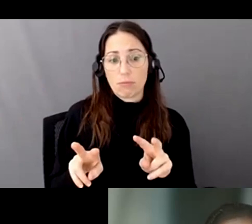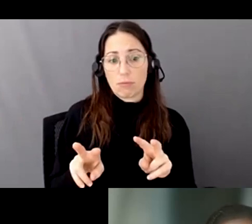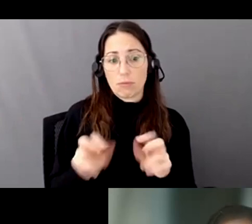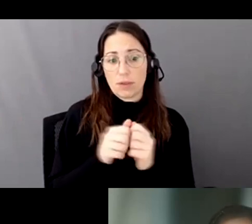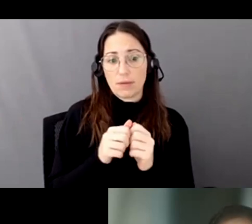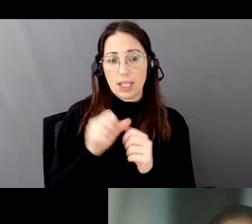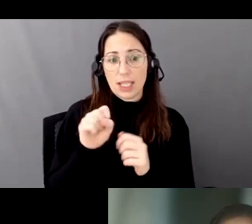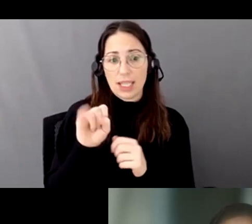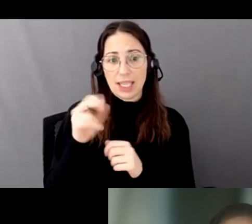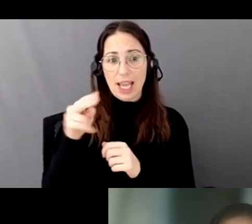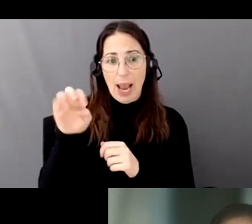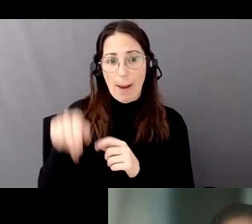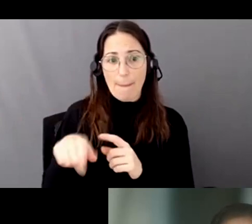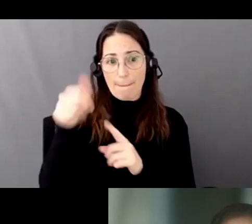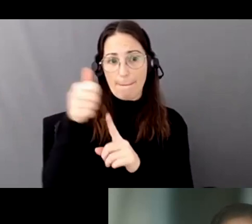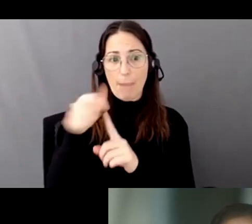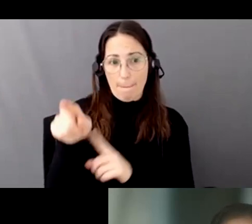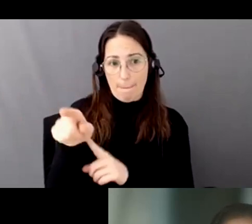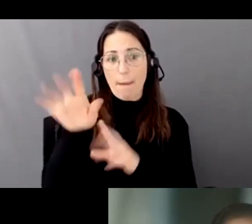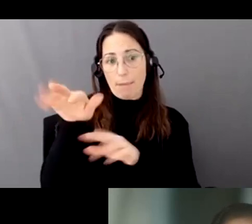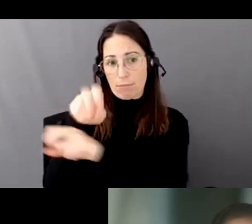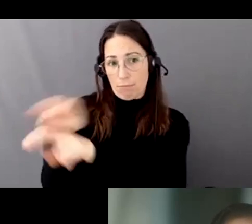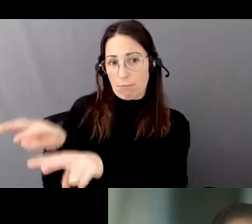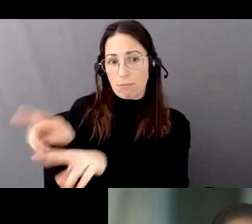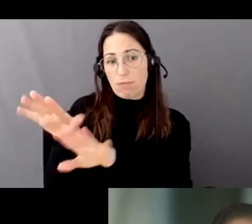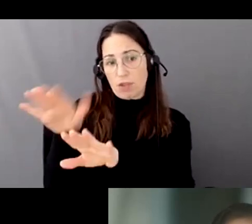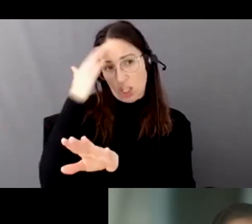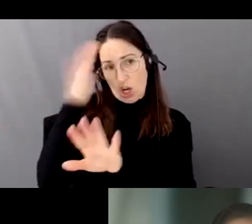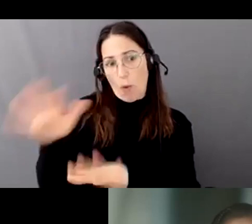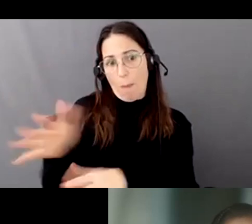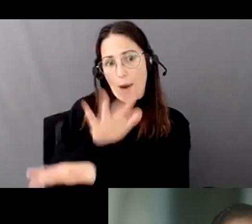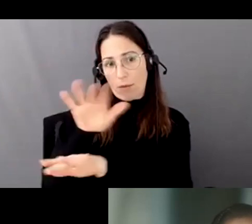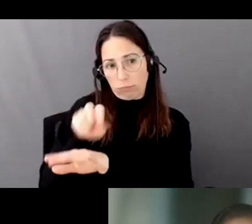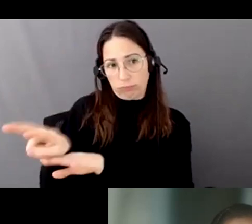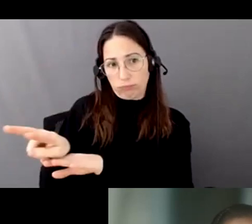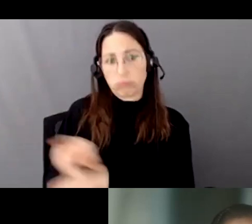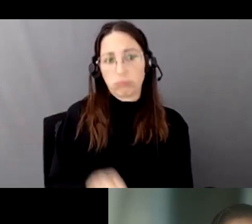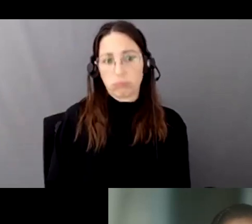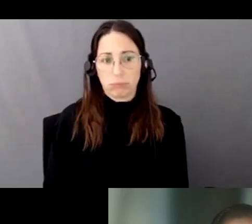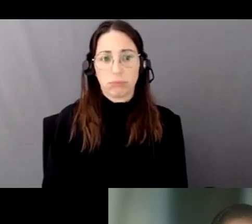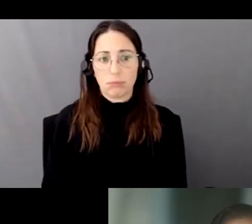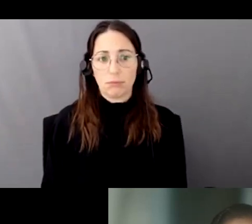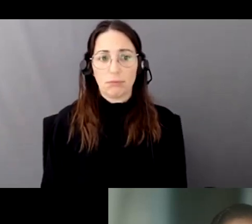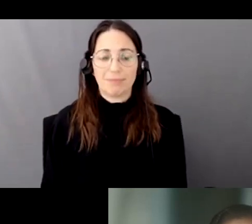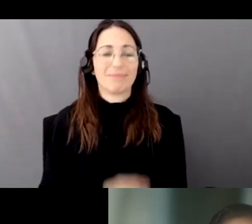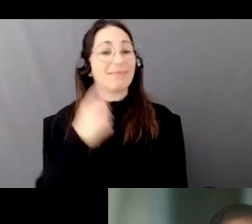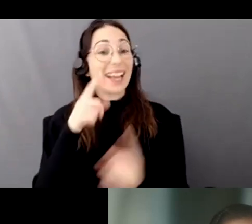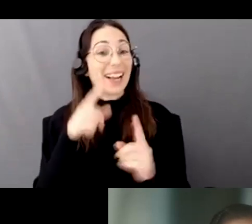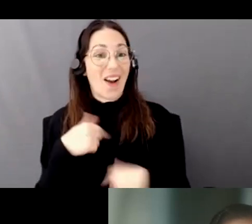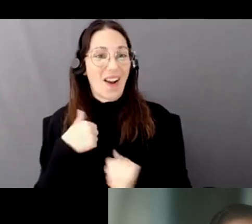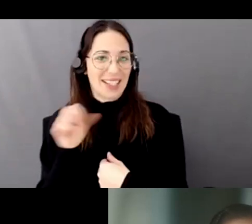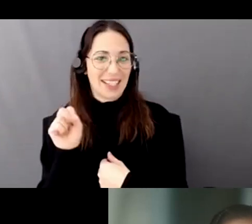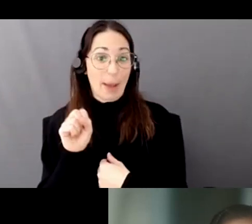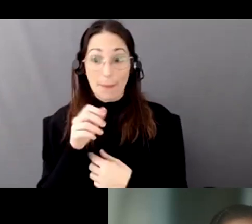CM et elle saura comment vous le faire parvenir le lien. D'accord. Donc, Ouais.